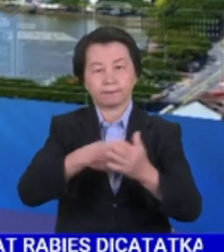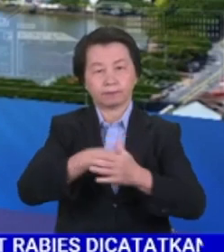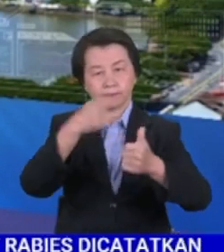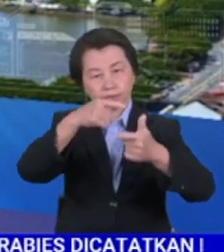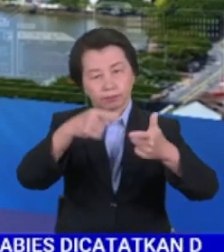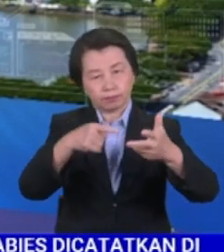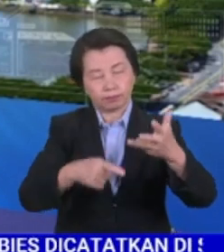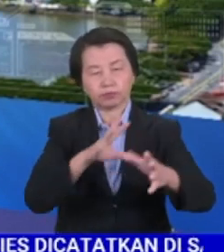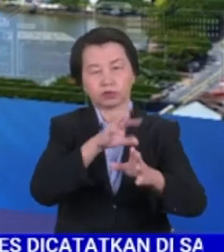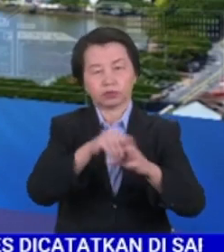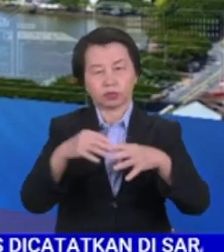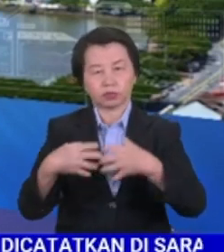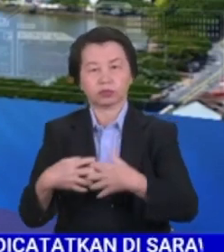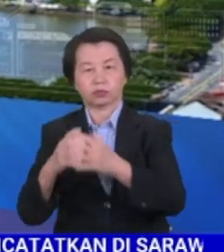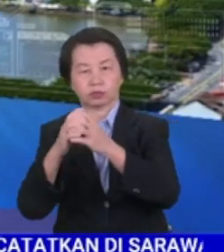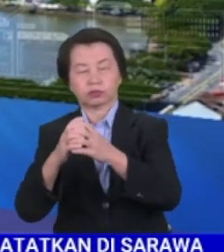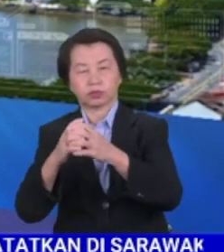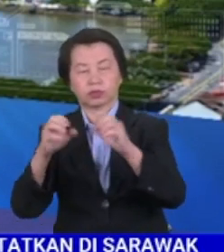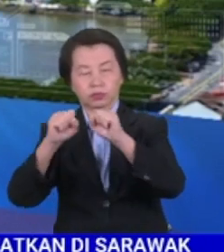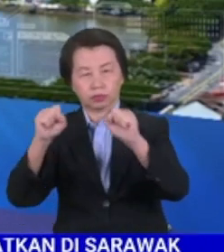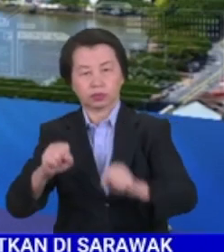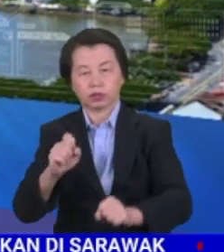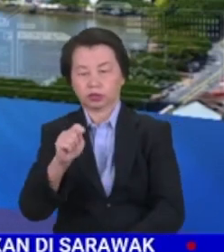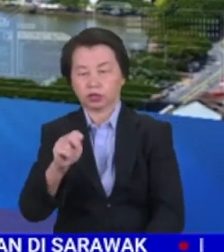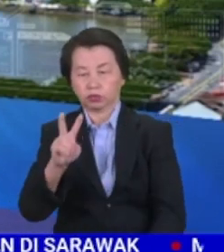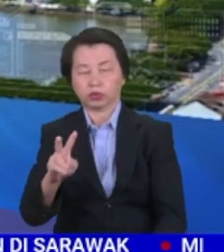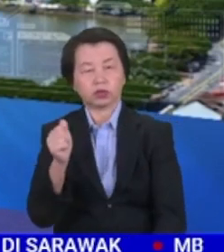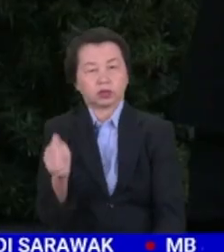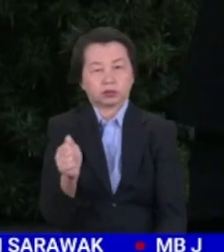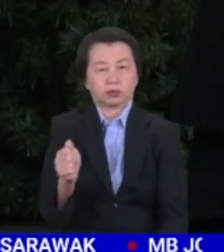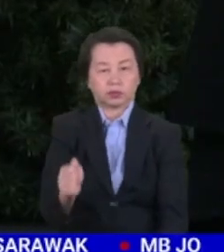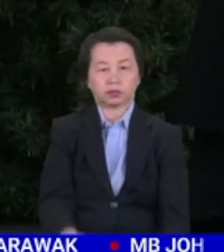aspek termasuk penubuhan stesen televisyen sendiri.